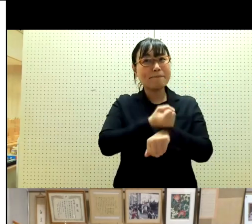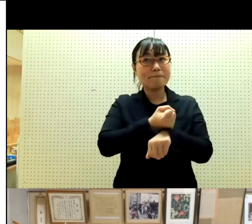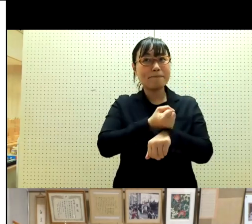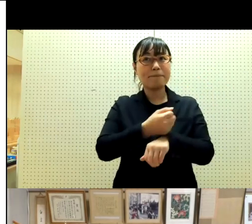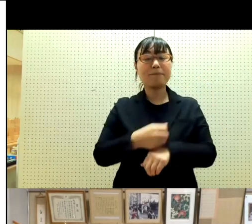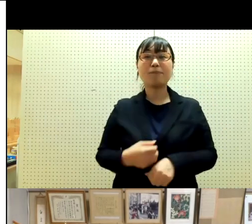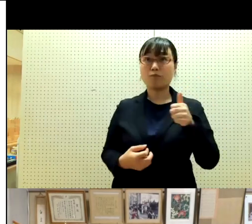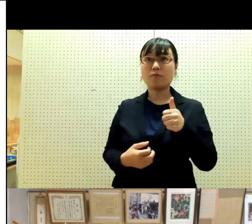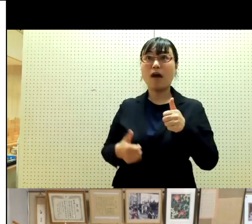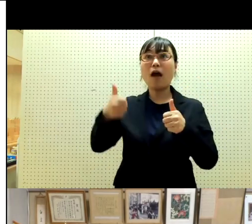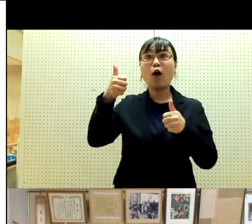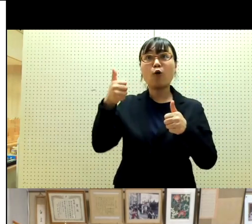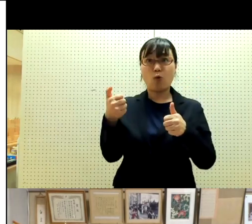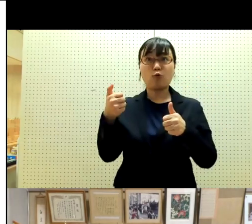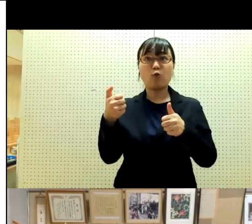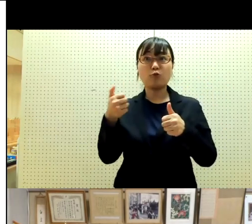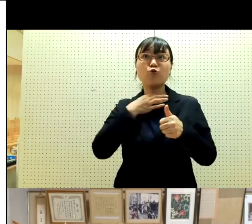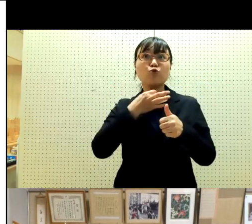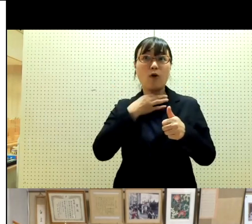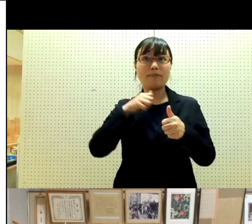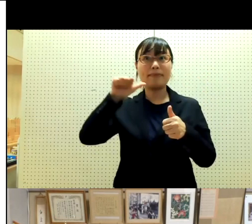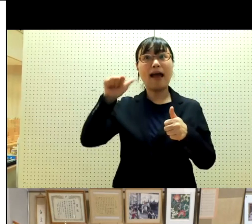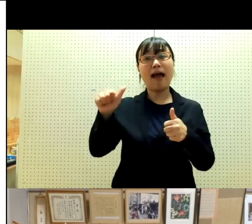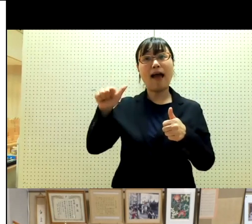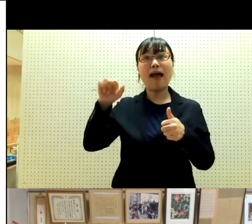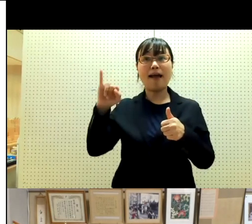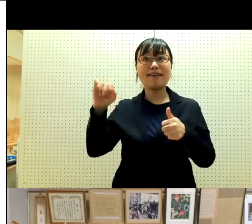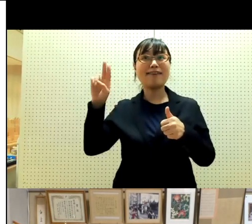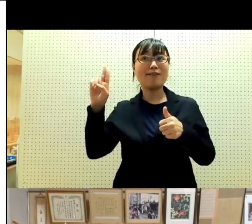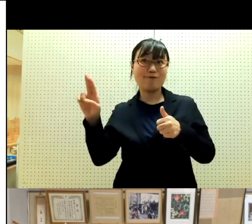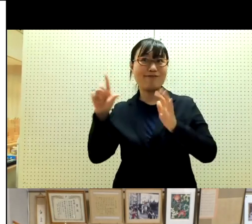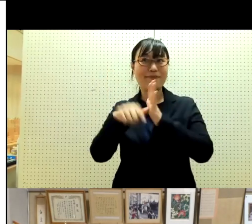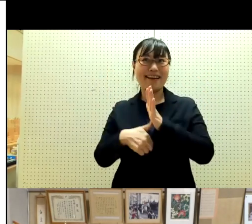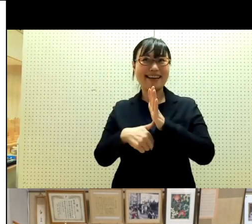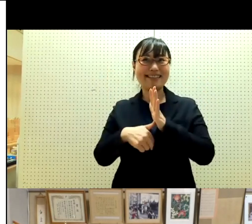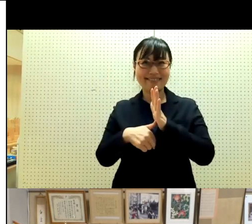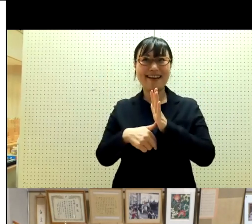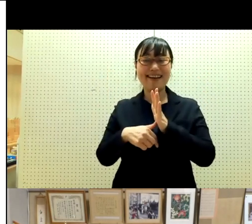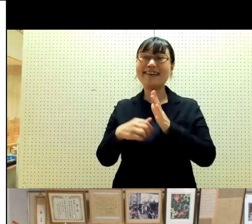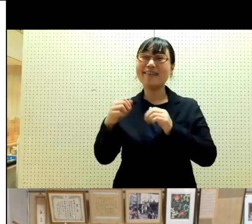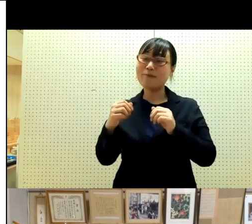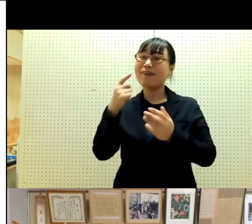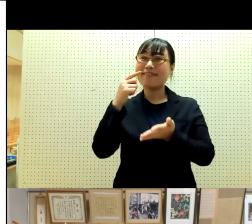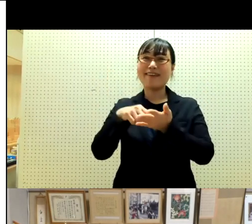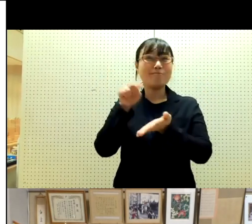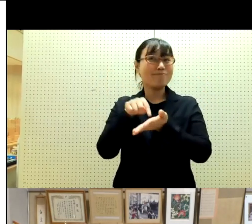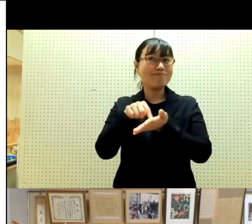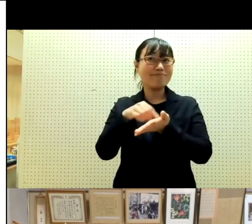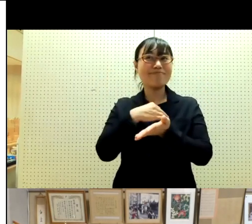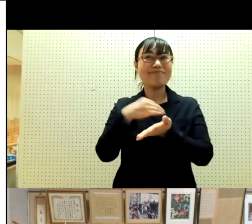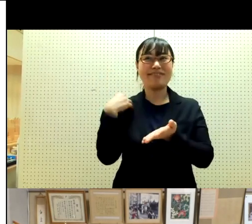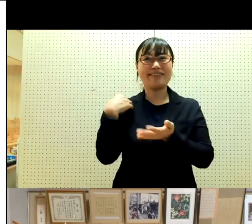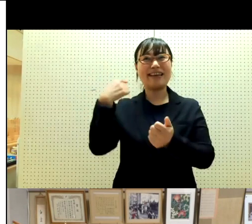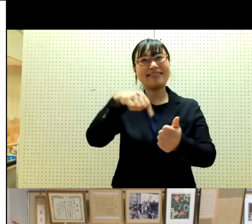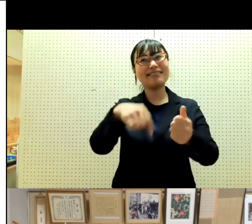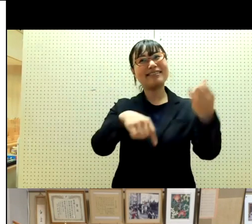年も入力できますよね。先生とのメッセージ交換は子どもたちも嬉しいと思いますし、先生大好きはと